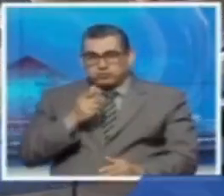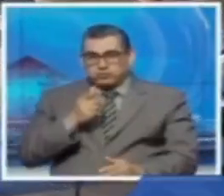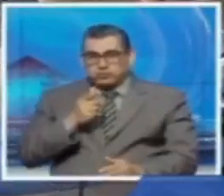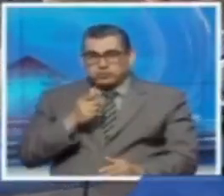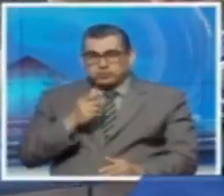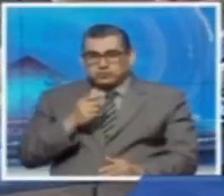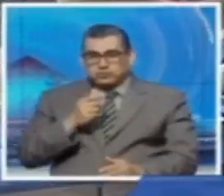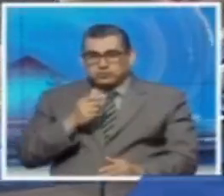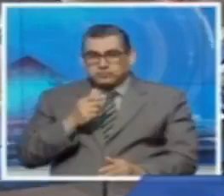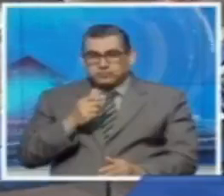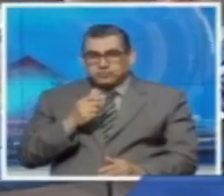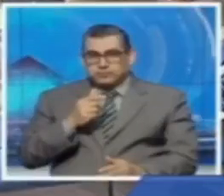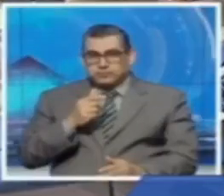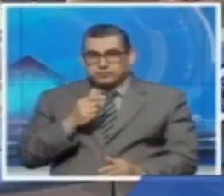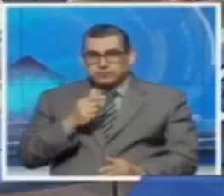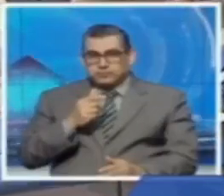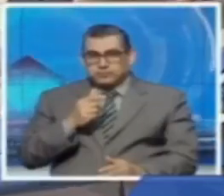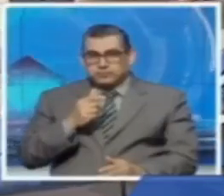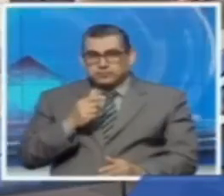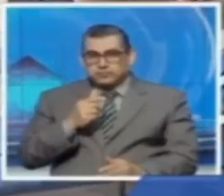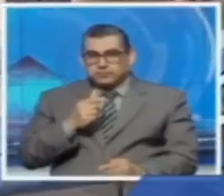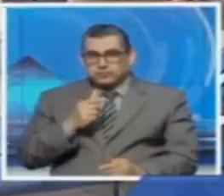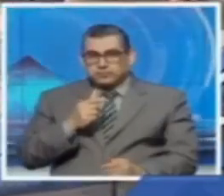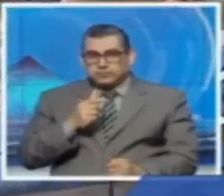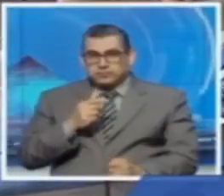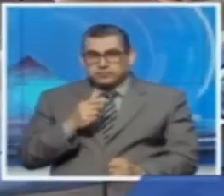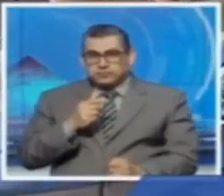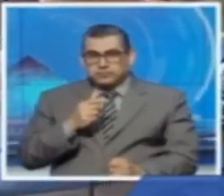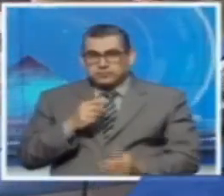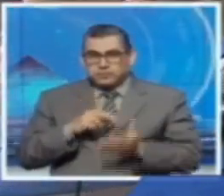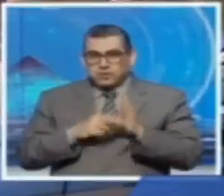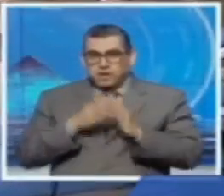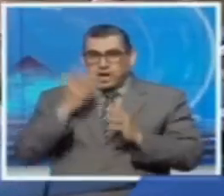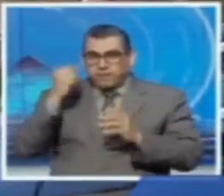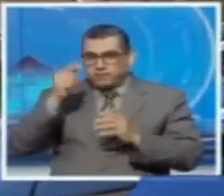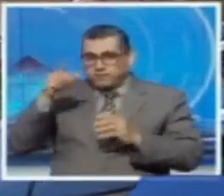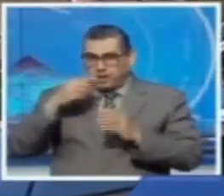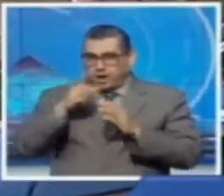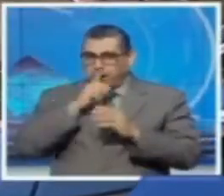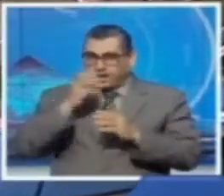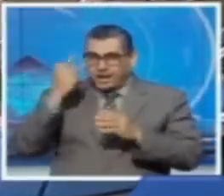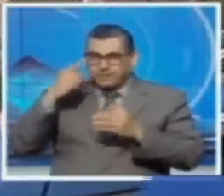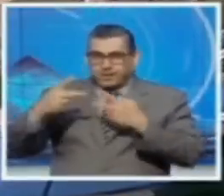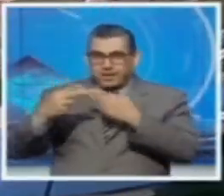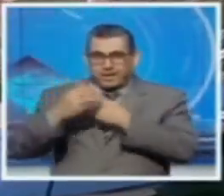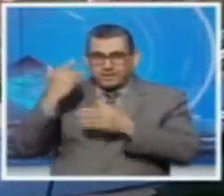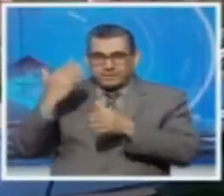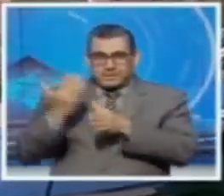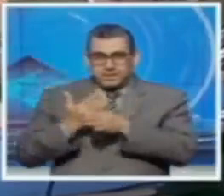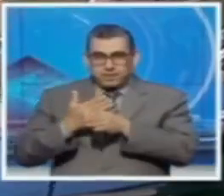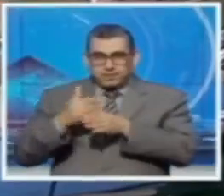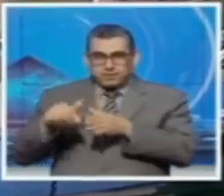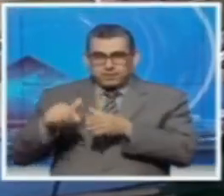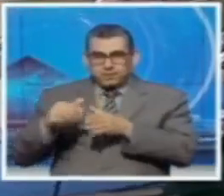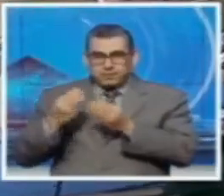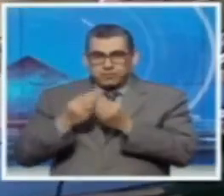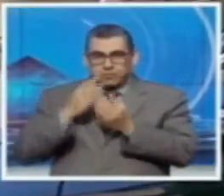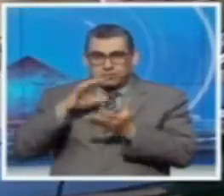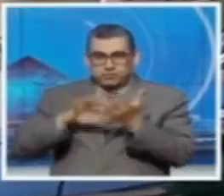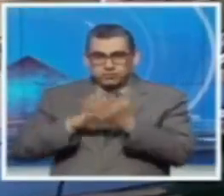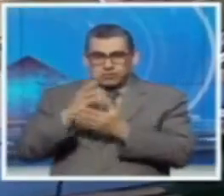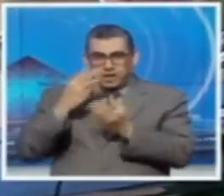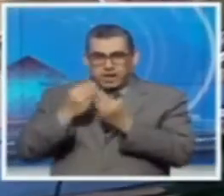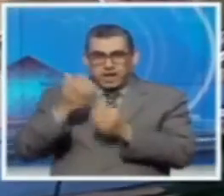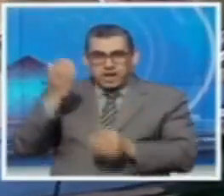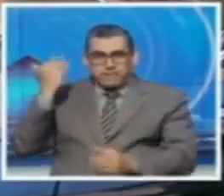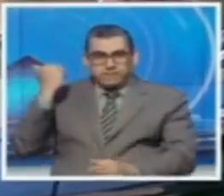سنة 2021، بعد أن كان هناك فترة قطيعة ما بين الجانبين بسبب موقف قطر فيما